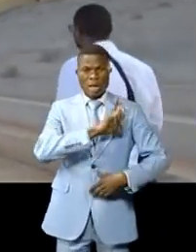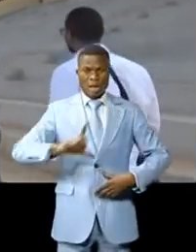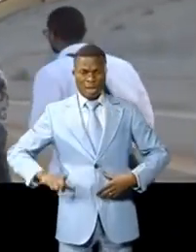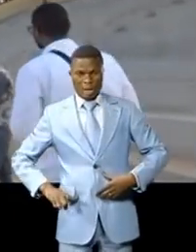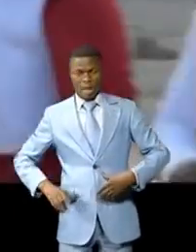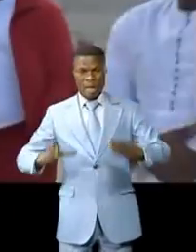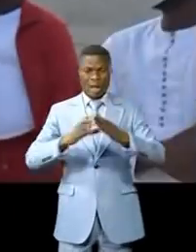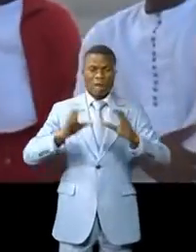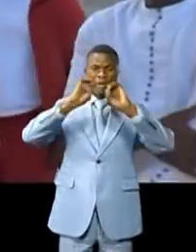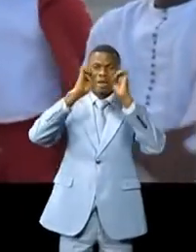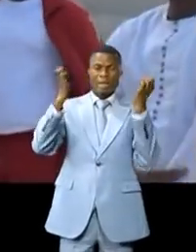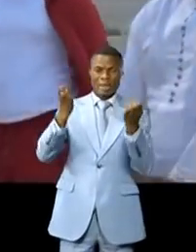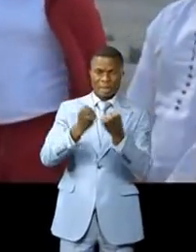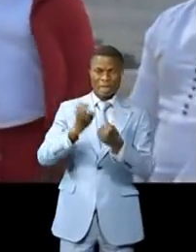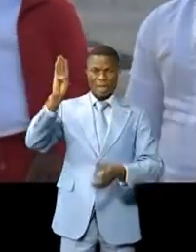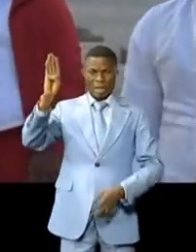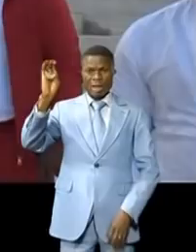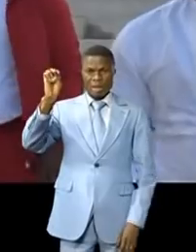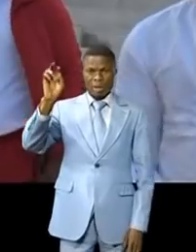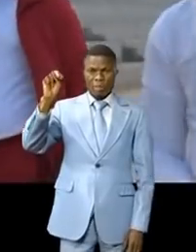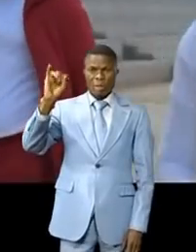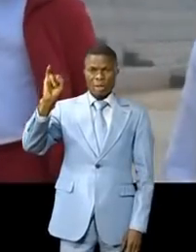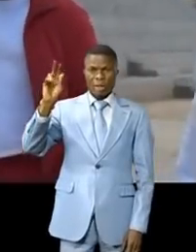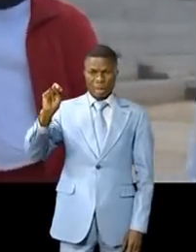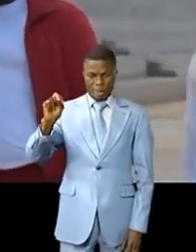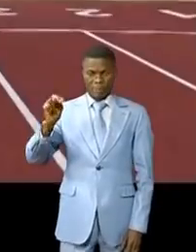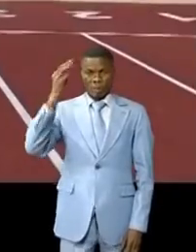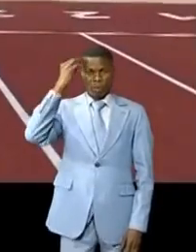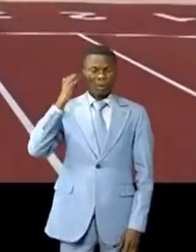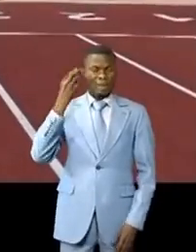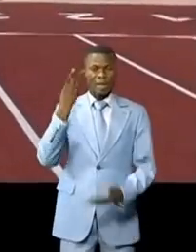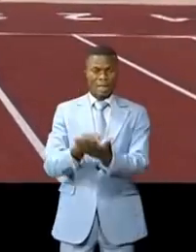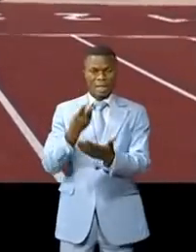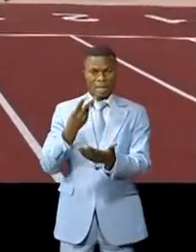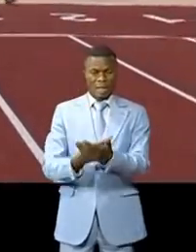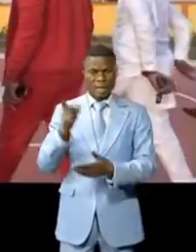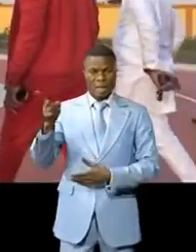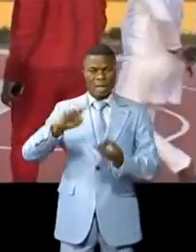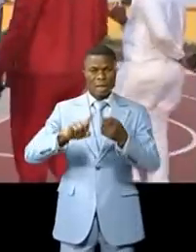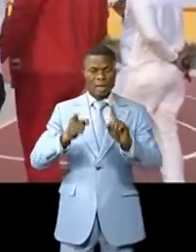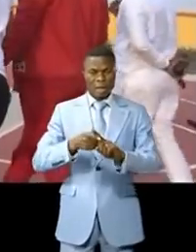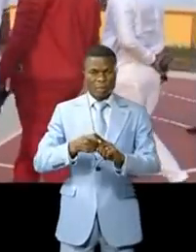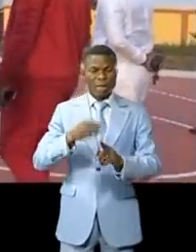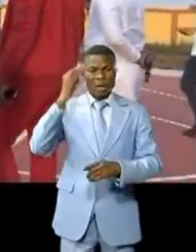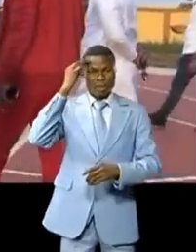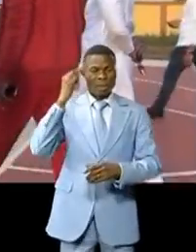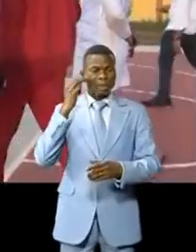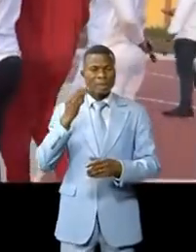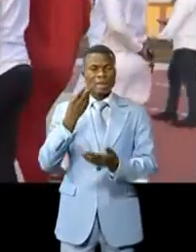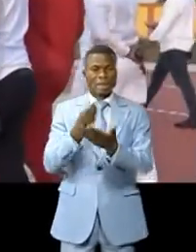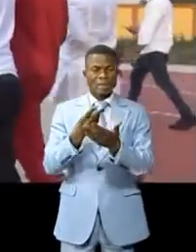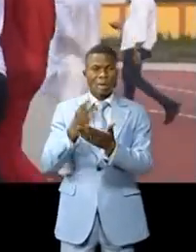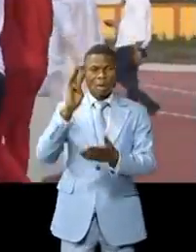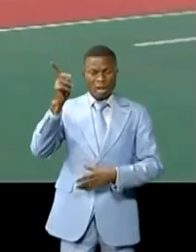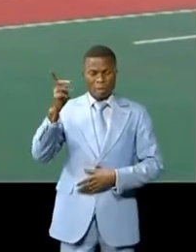entre les écureuils du Bénin et les léopards de l'RDC, les ministres de sport Serge Koundé et son collègue béninois font le tour des